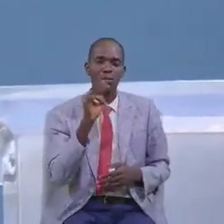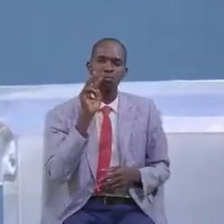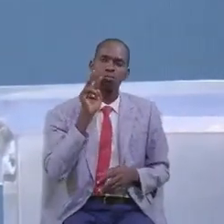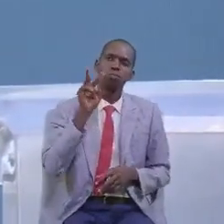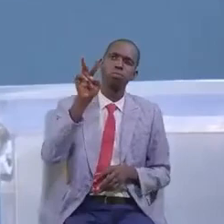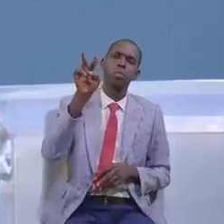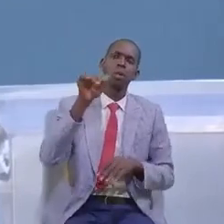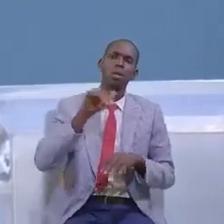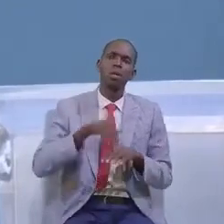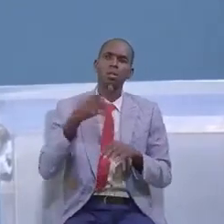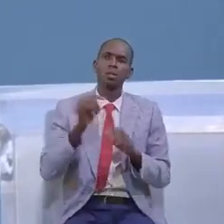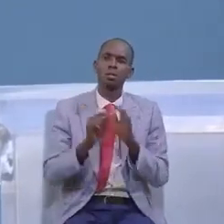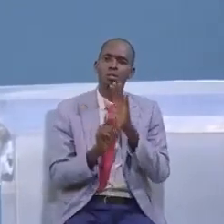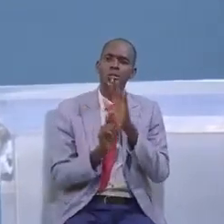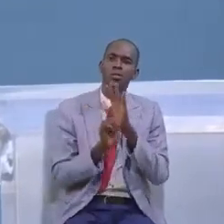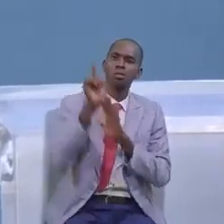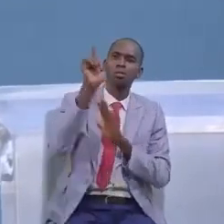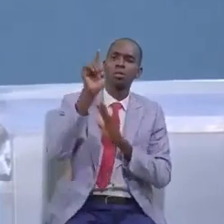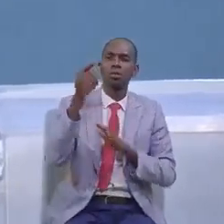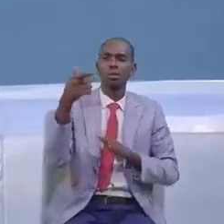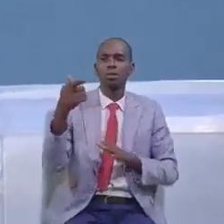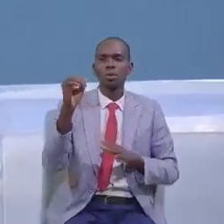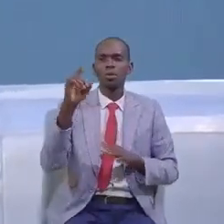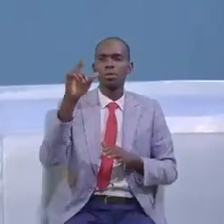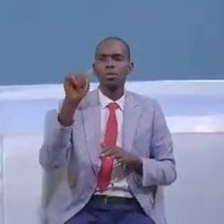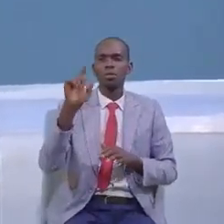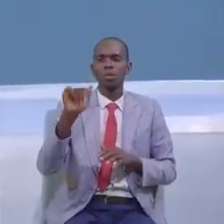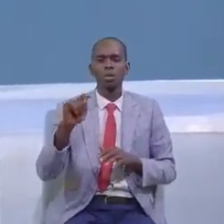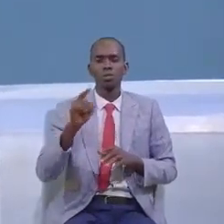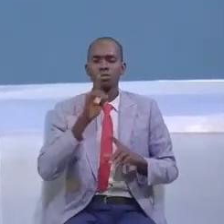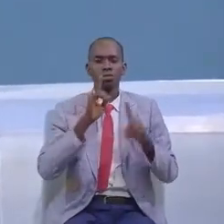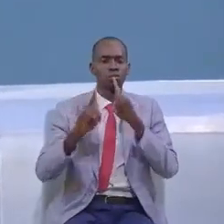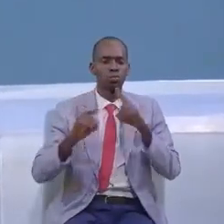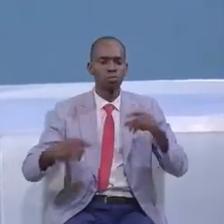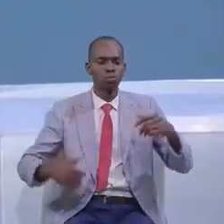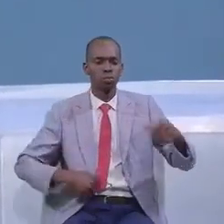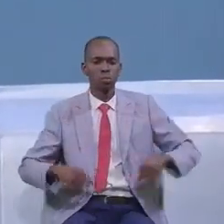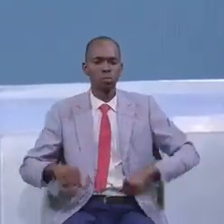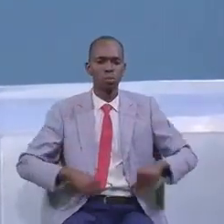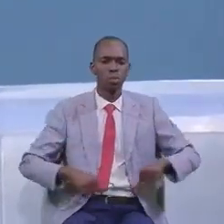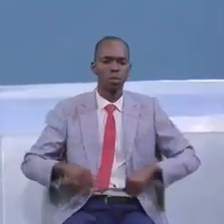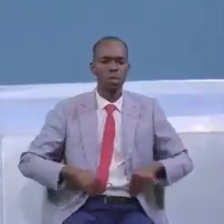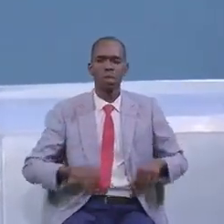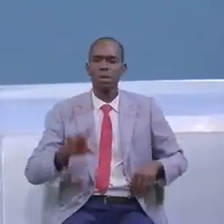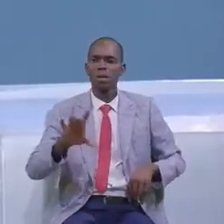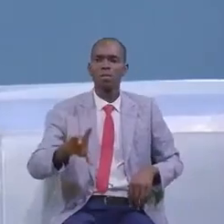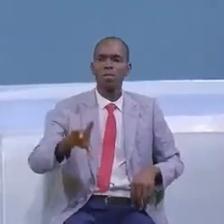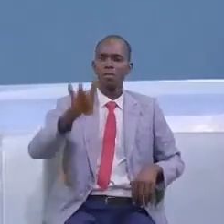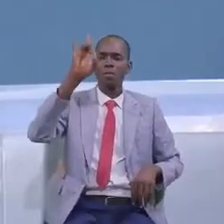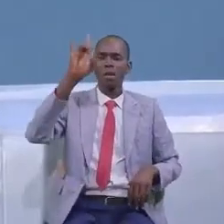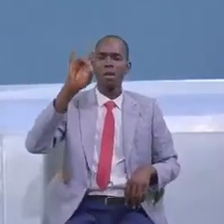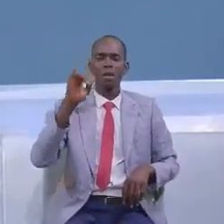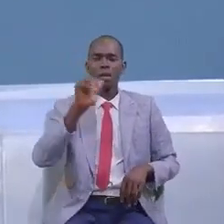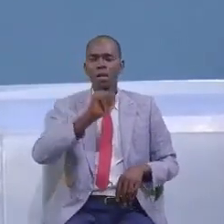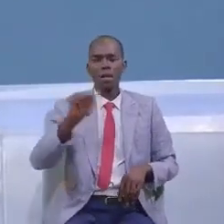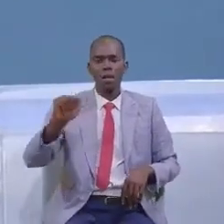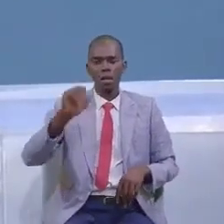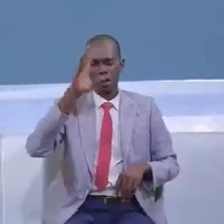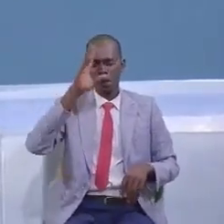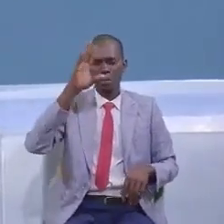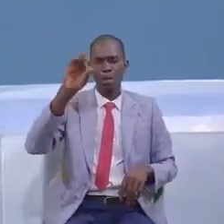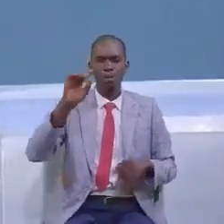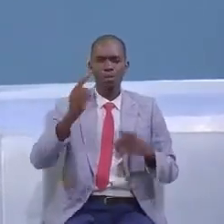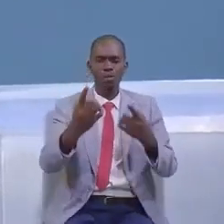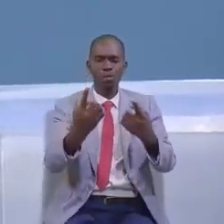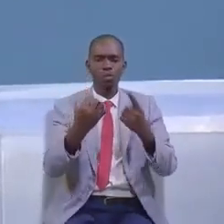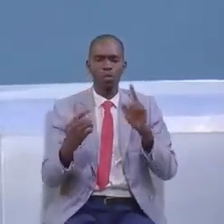Goliathunu chuchadu. Bragging. Preyelutunnadu atadu. Choose a man. Chaala gattiga maatladutunnadu. Let him come to me.